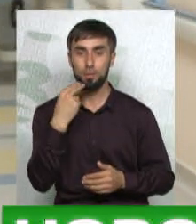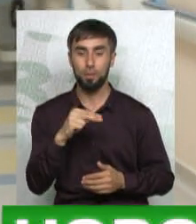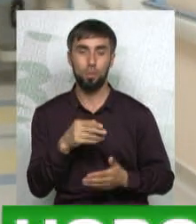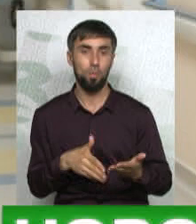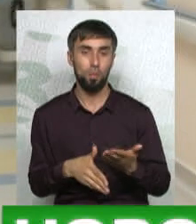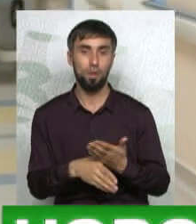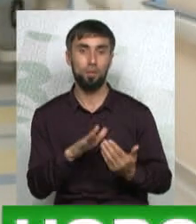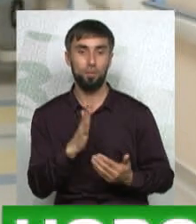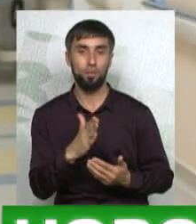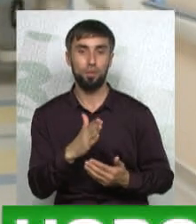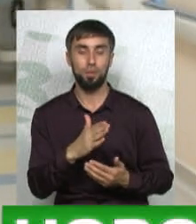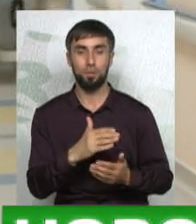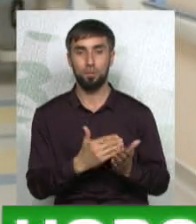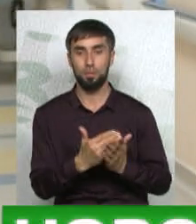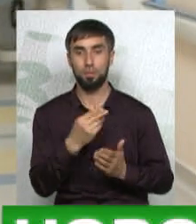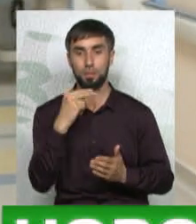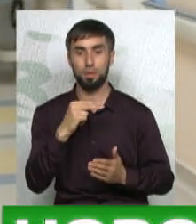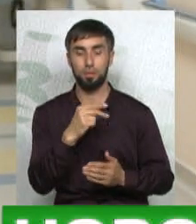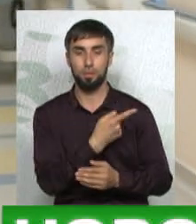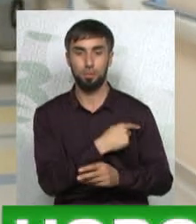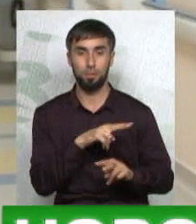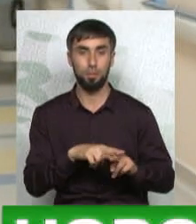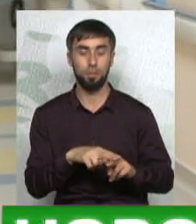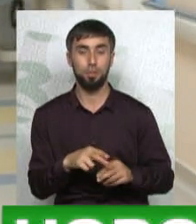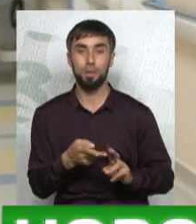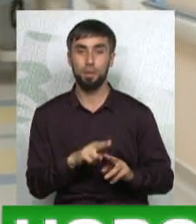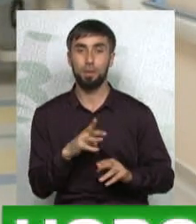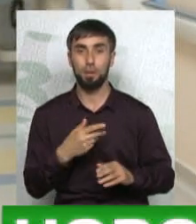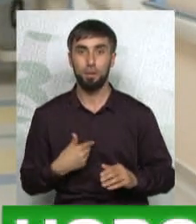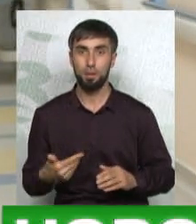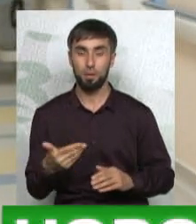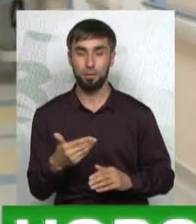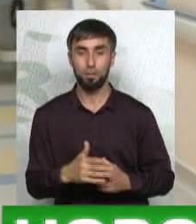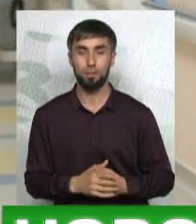помощь в ведущем учреждении страны. Естественно, это и для нас